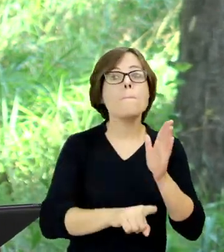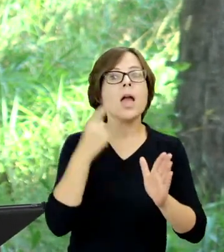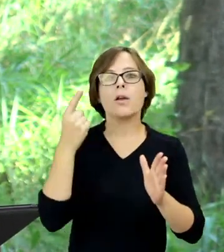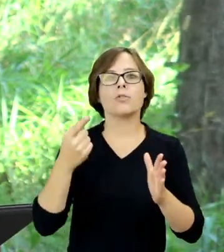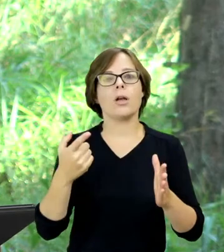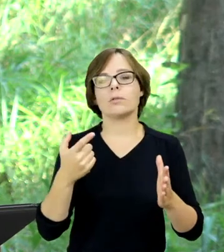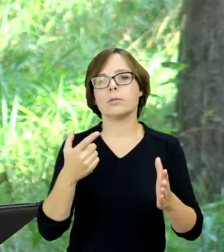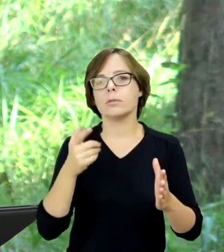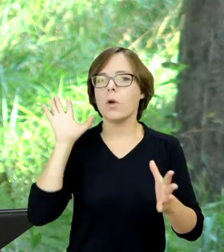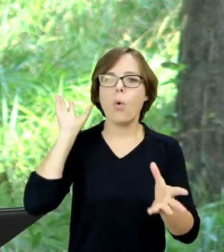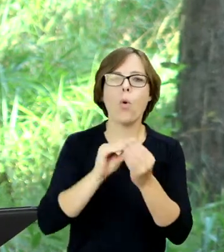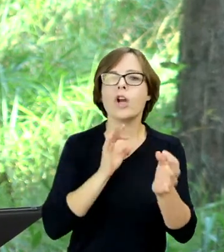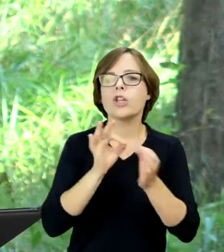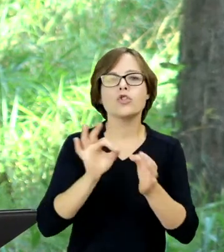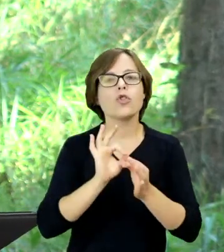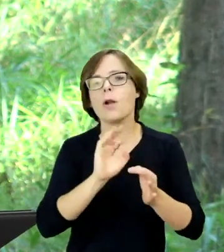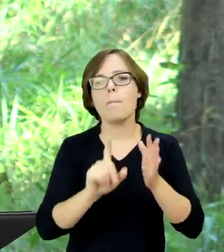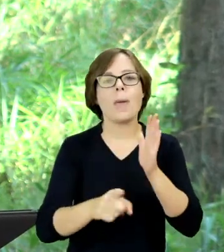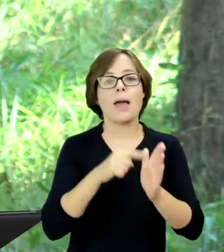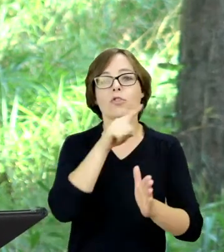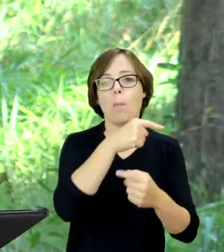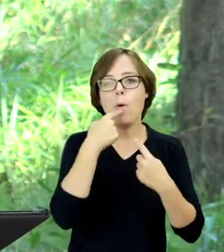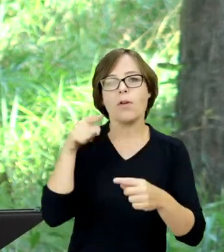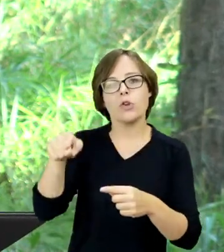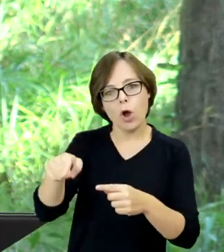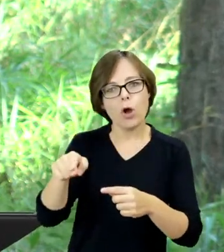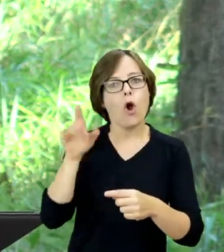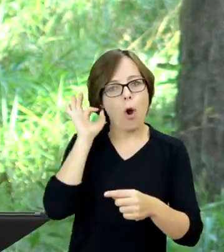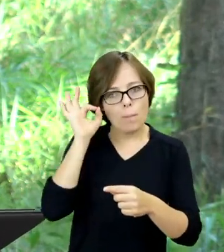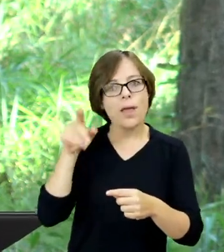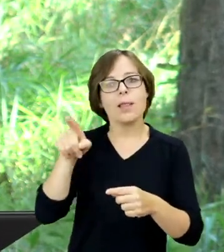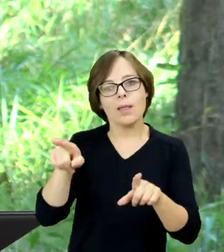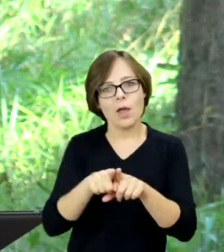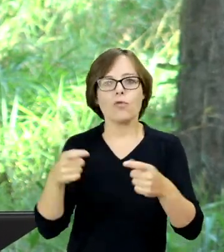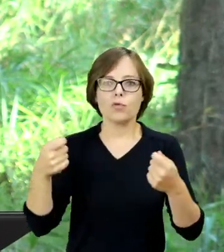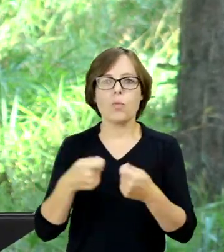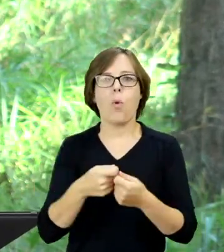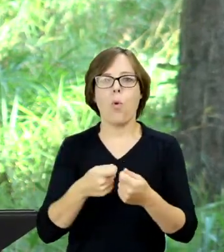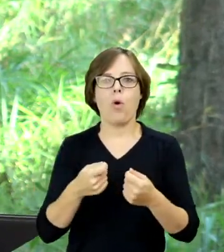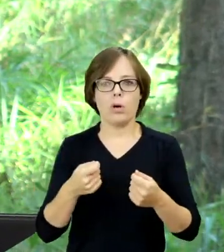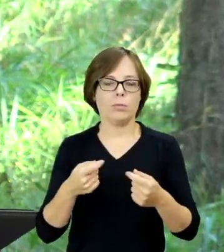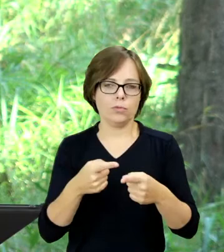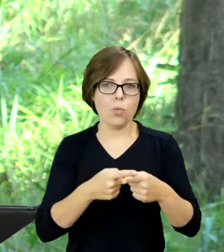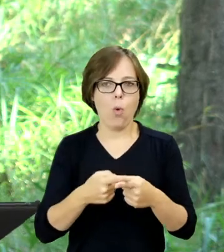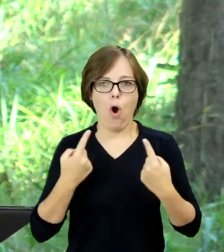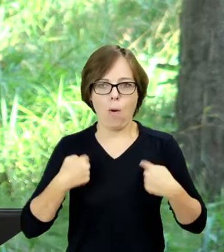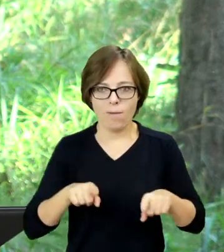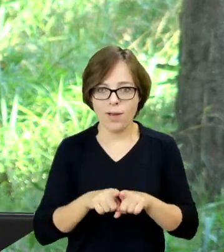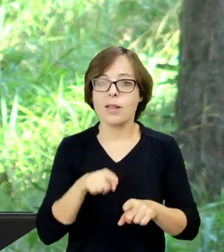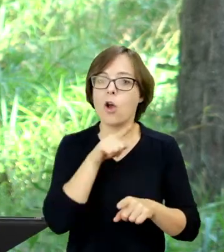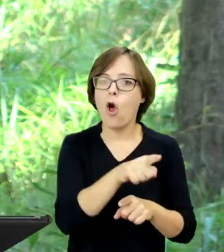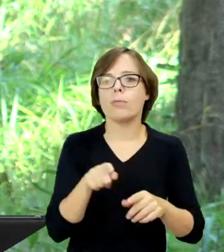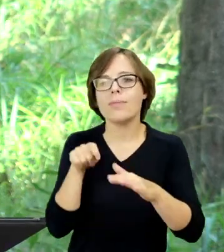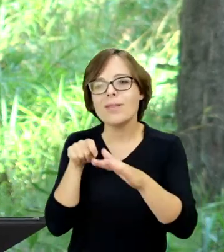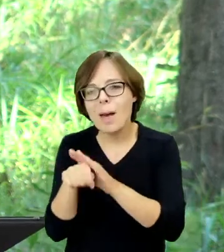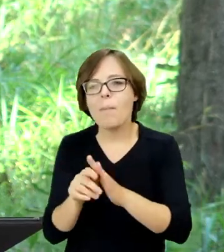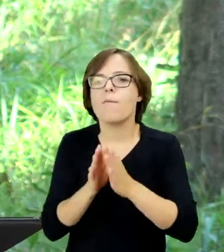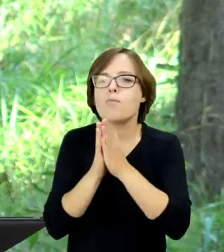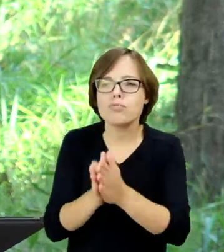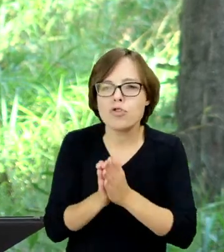obywatelkami, współobywatelkami, zachęca je i namawia i prosi i zaklina,